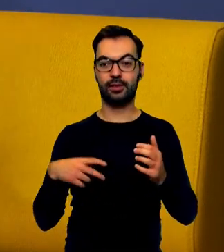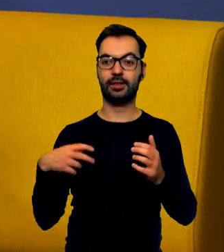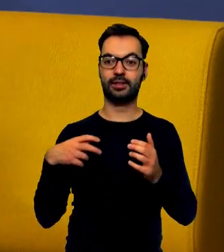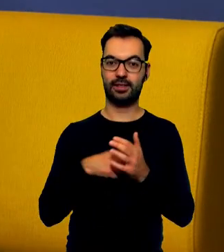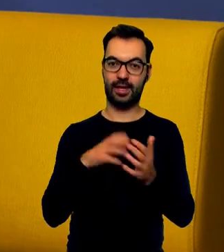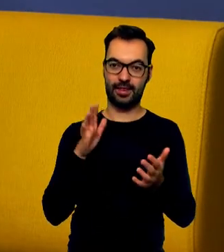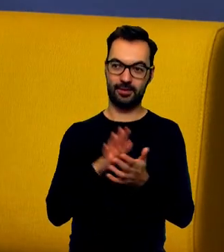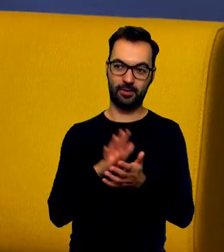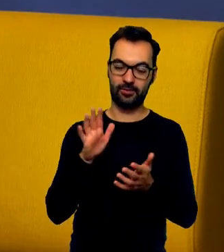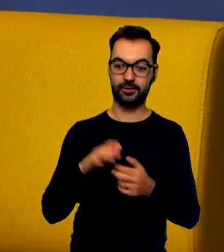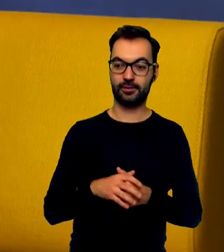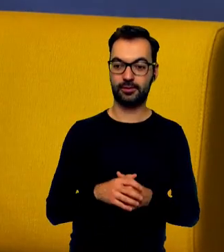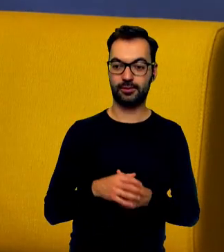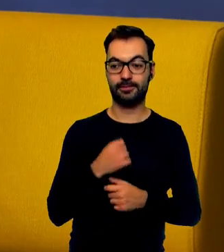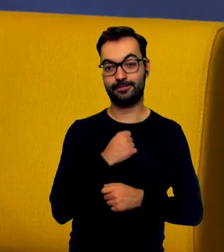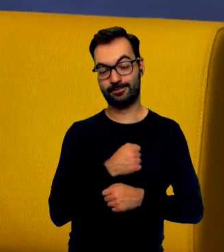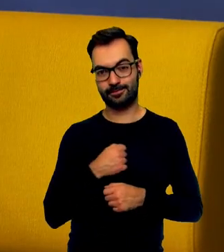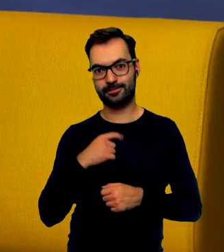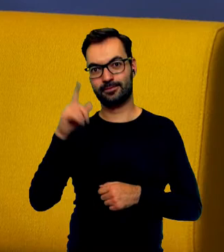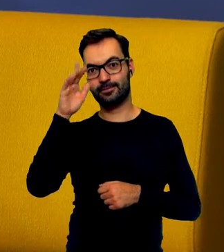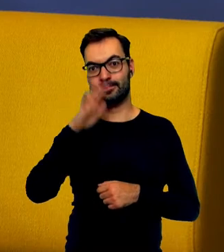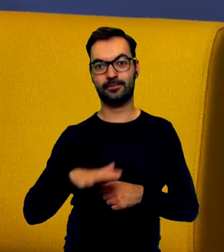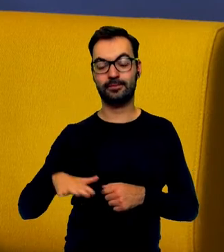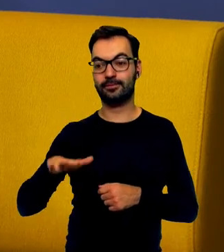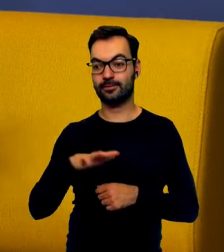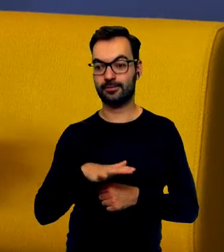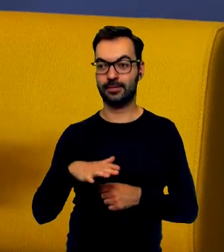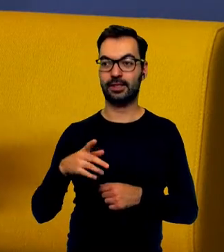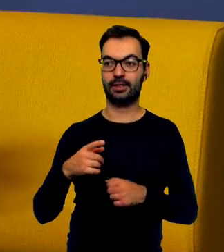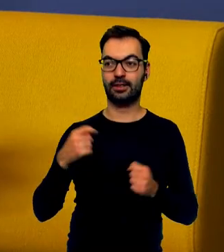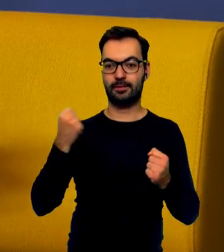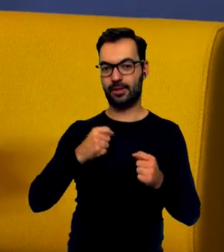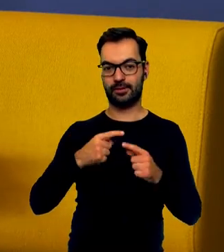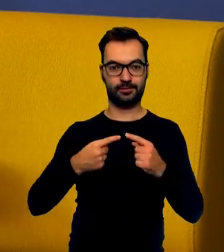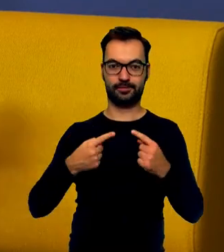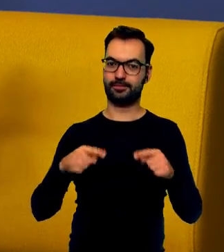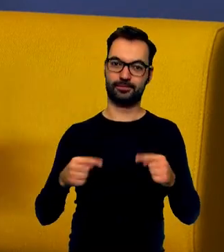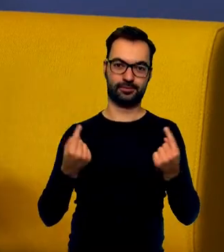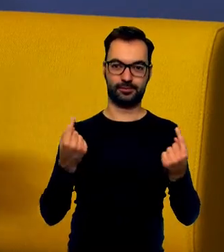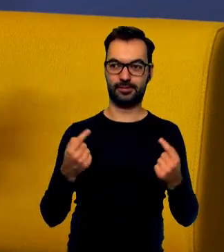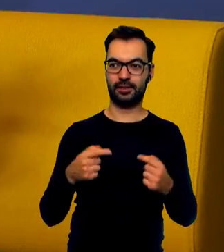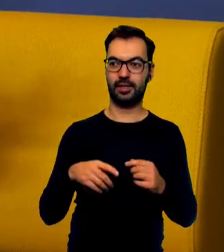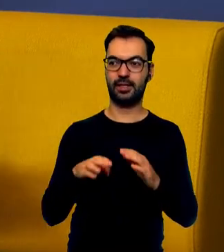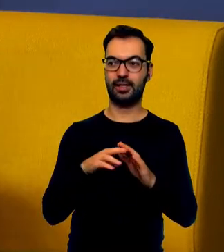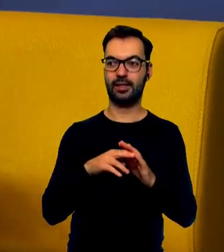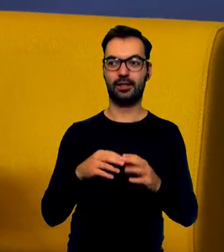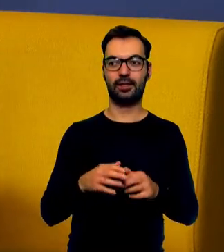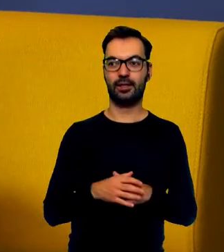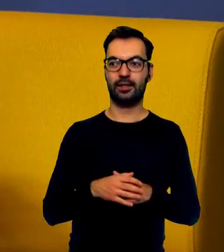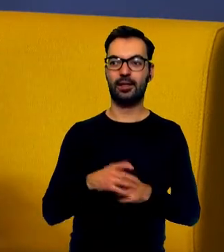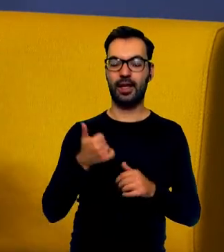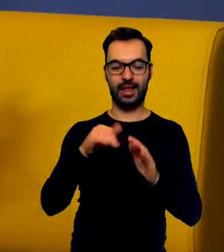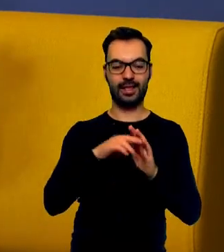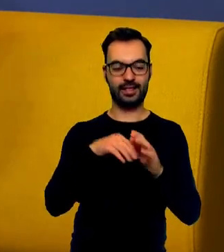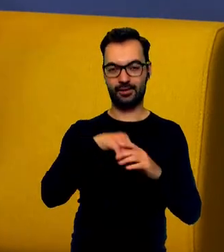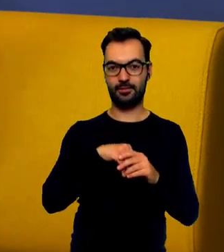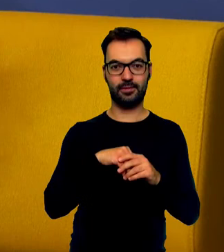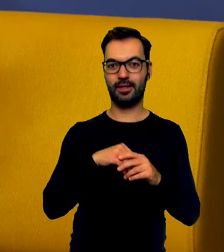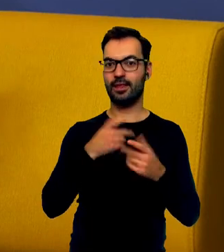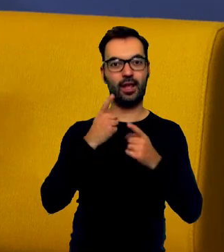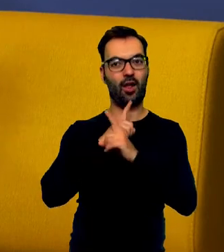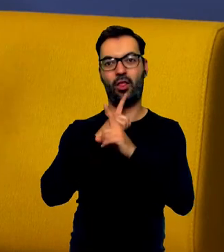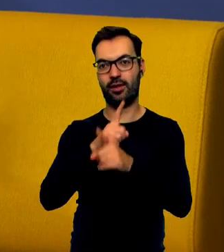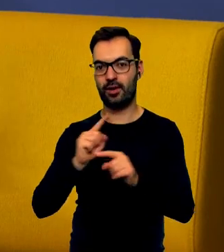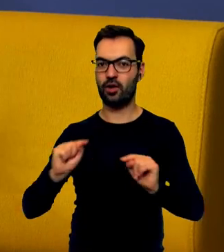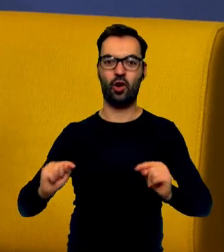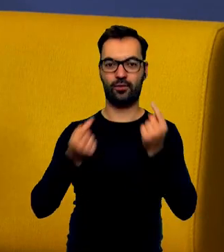oczywiście charakterystyczna niestety naszego społeczeństwa skrajnie spolaryzowanego. Jedna z reguł głosi: nie ulegaj polaryzacji, nie idź